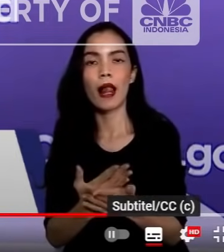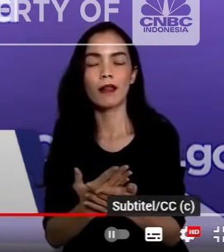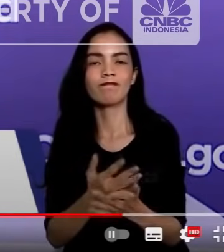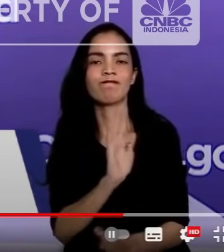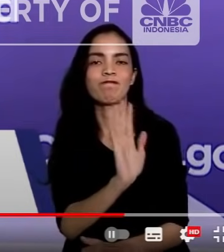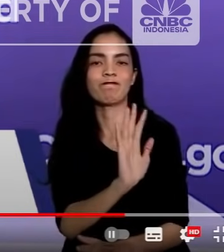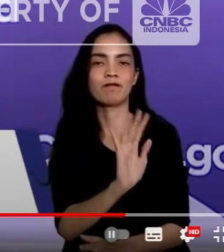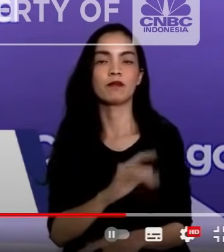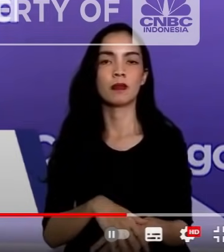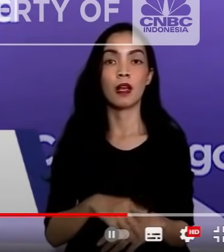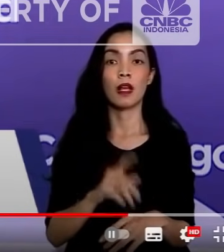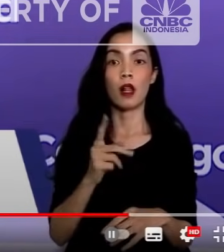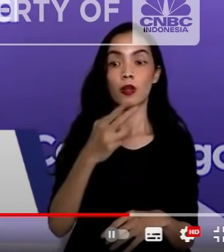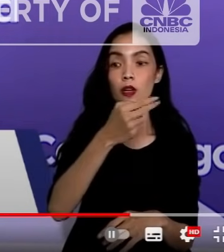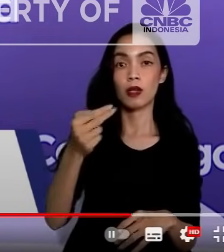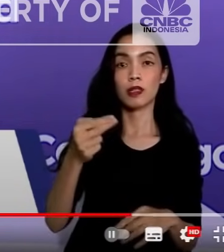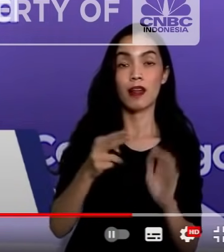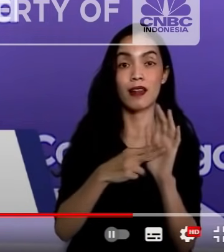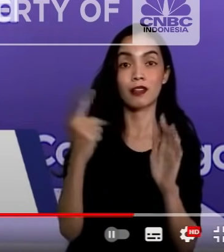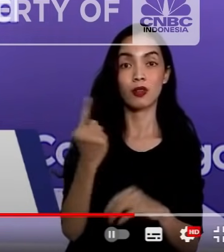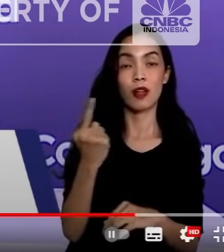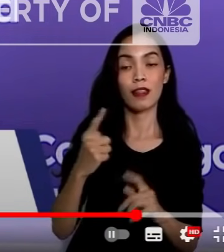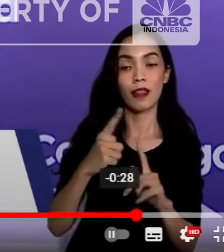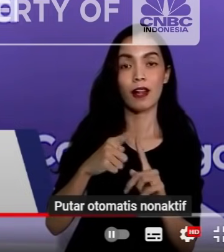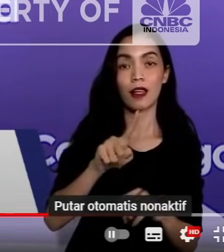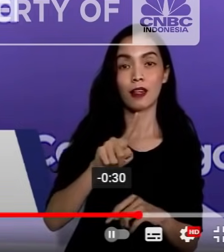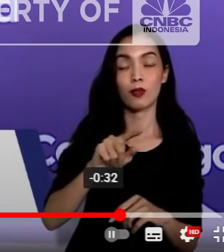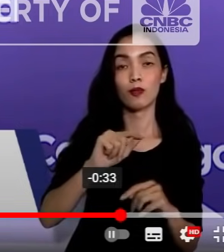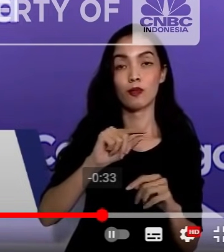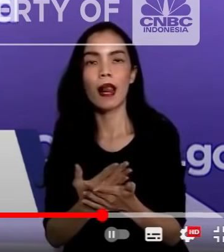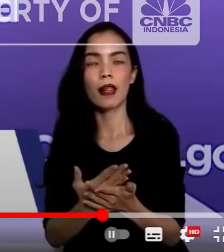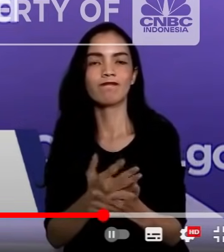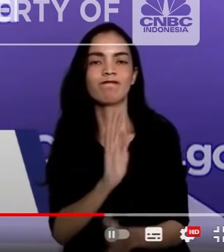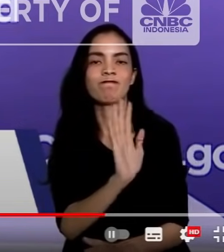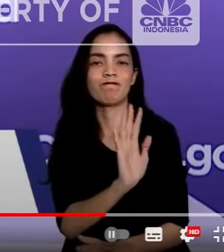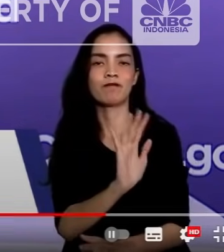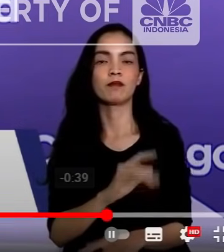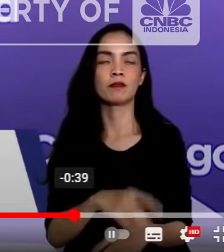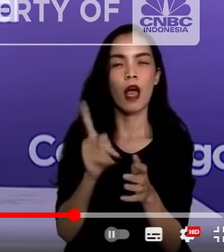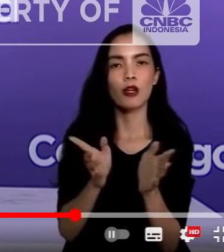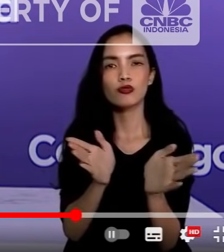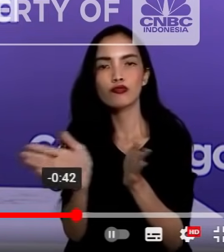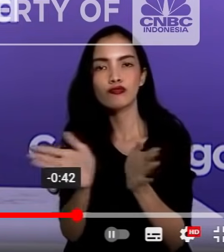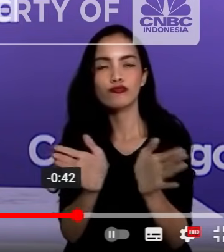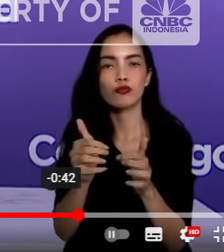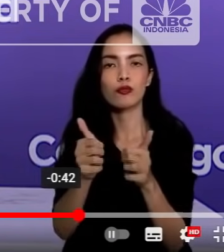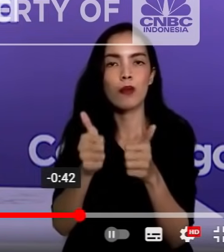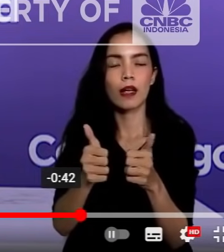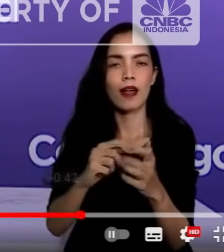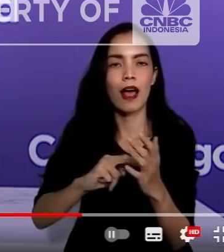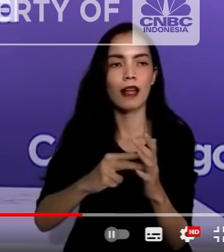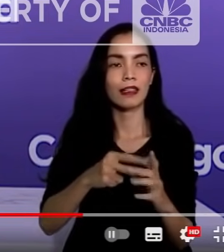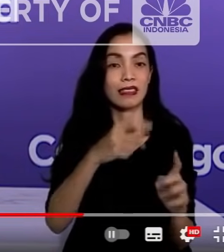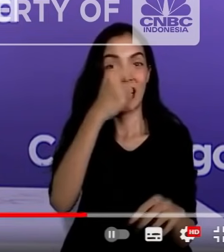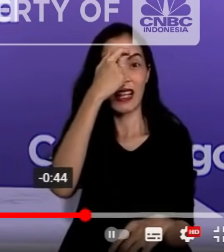Kabar baiknya di tingkat nasional per tanggal 1 Agustus lalu, untuk pertama kalinya di tingkat nasional agar seluruhnya dapat